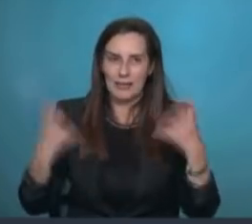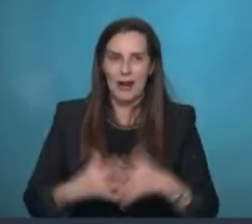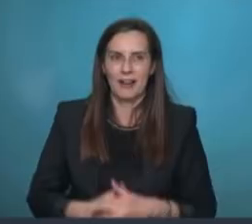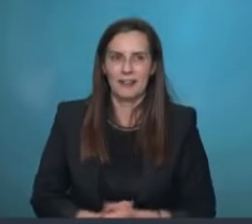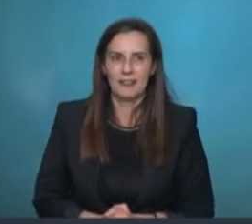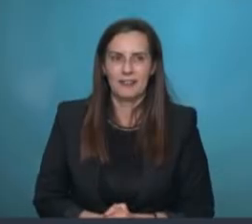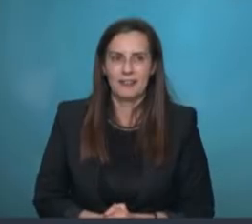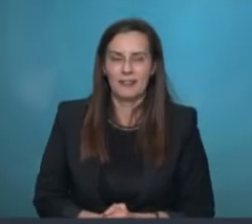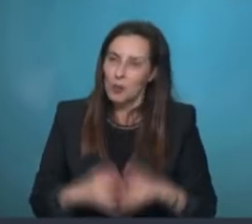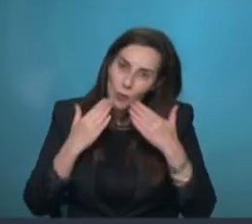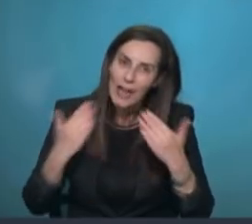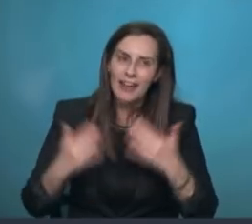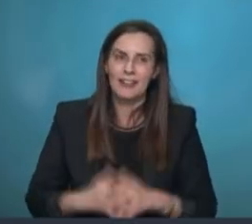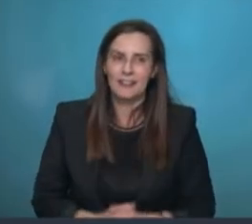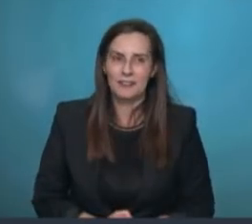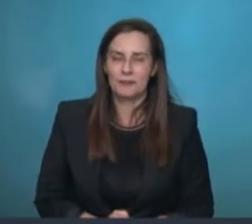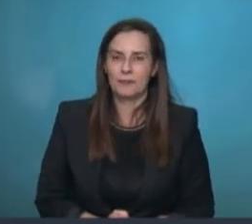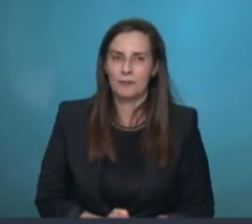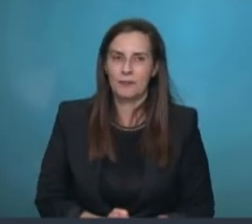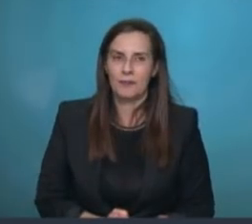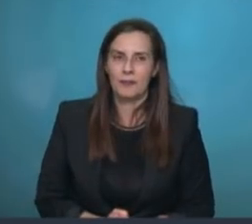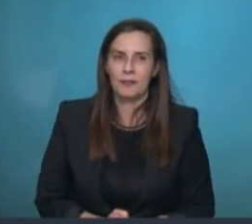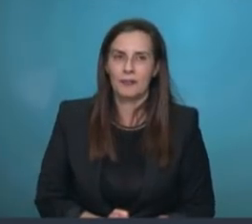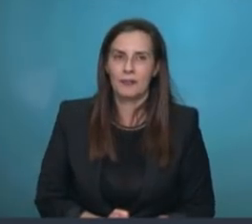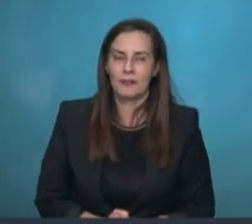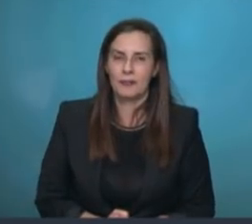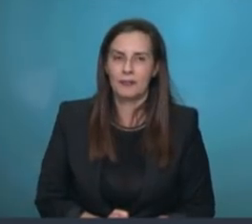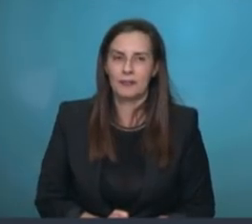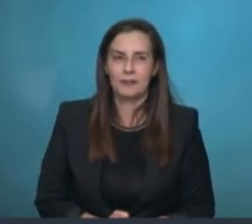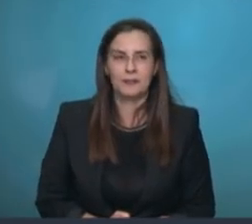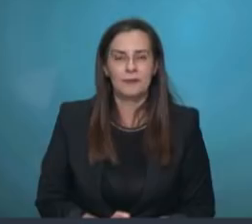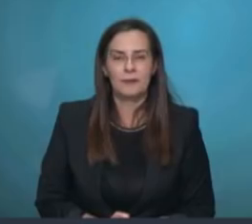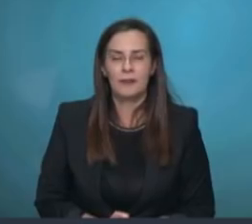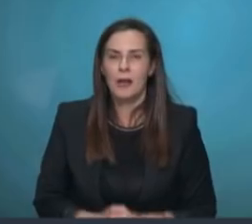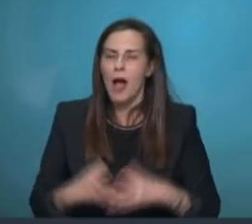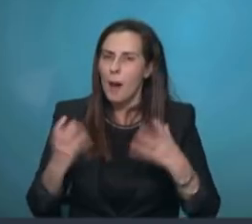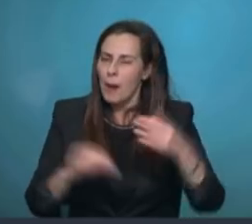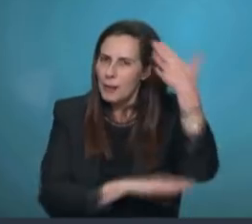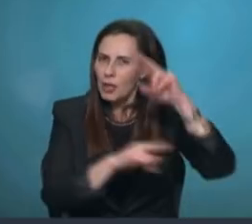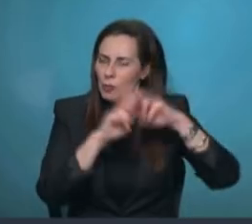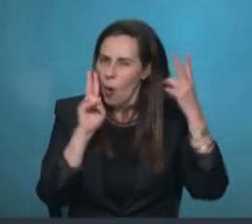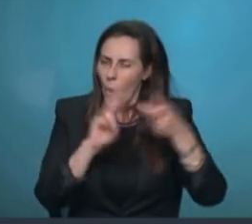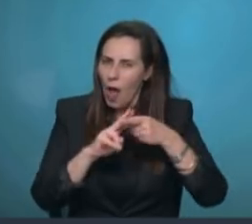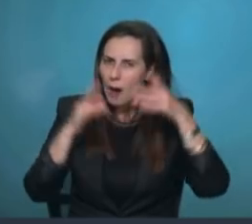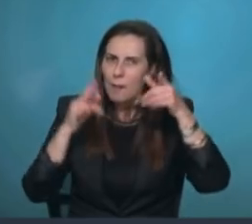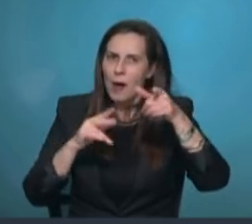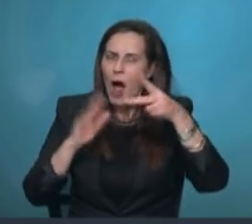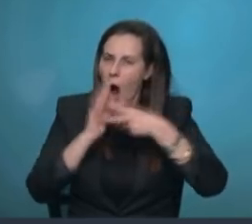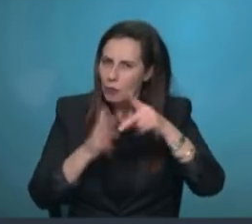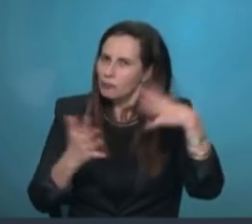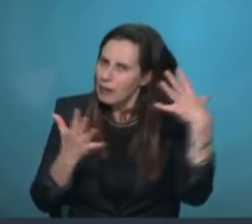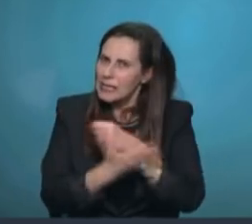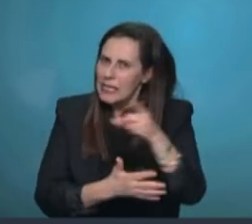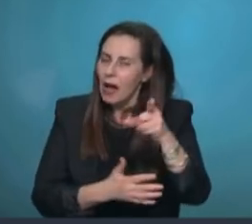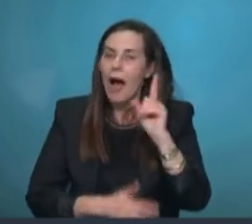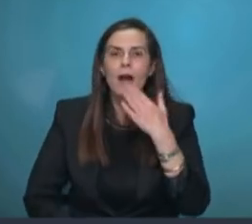Thank you. Shreya, איתן יום? אימא. במדינות רבות בעולם, הקלה מאיסטנבול זוכה להצלחה גדולה, אבל